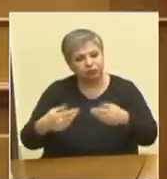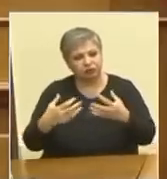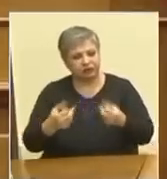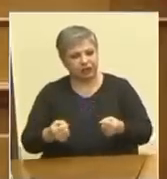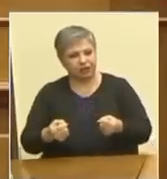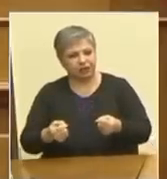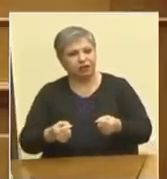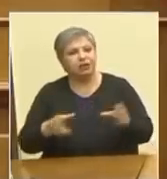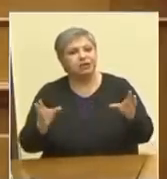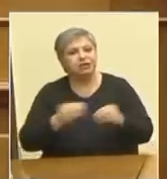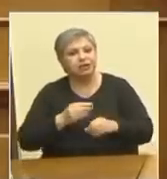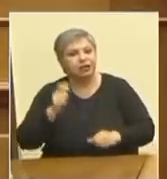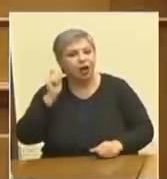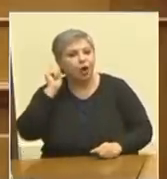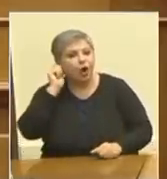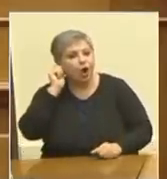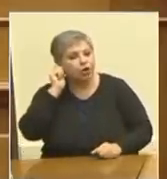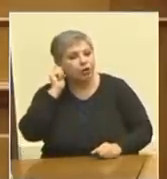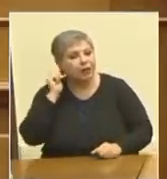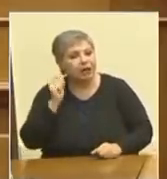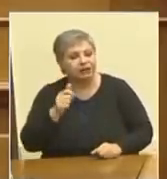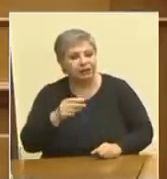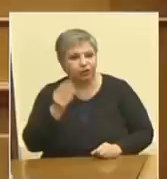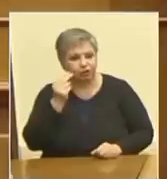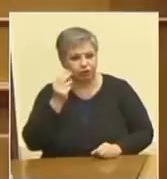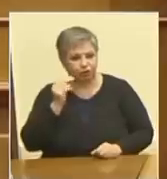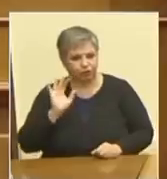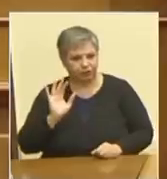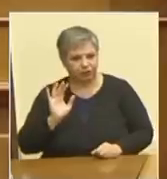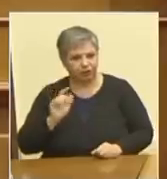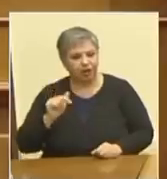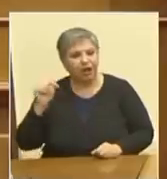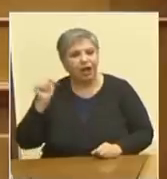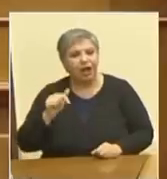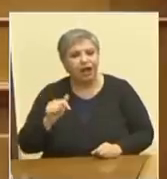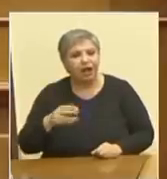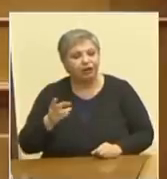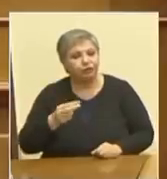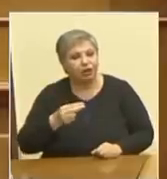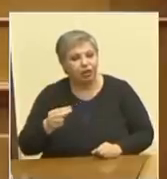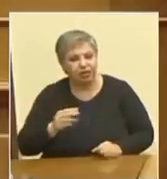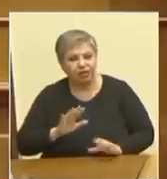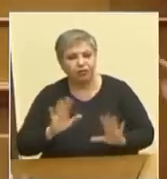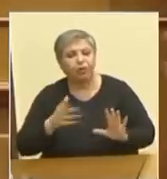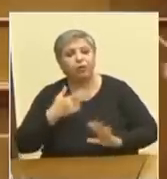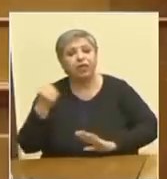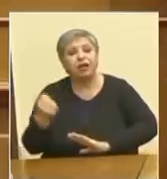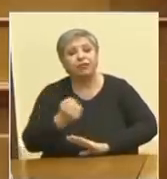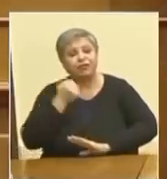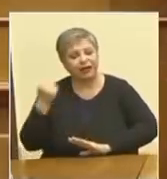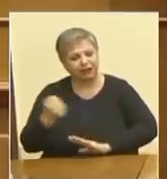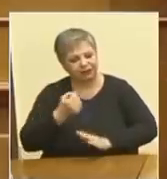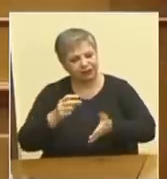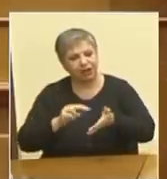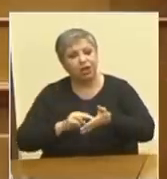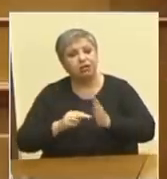της ονομασίας των Σκοπίων, της εθνότητας και της γλώσσας δεν είναι ένα ζήτημα το οποίο αφορά μόνο κάποιες ακραίες δυνάμεις. Και να είστε πολύ προσεκτικός σε